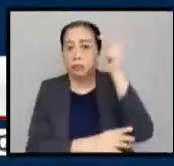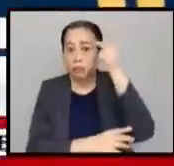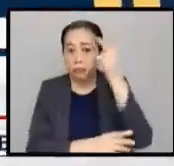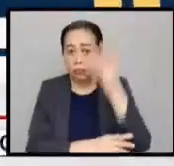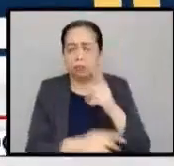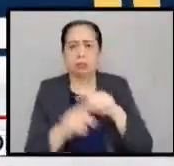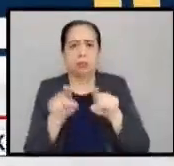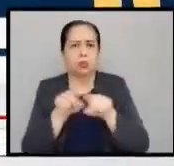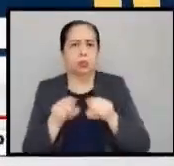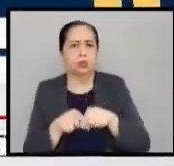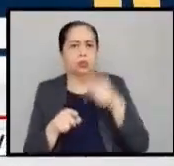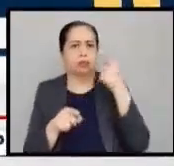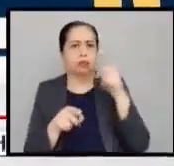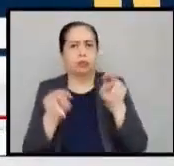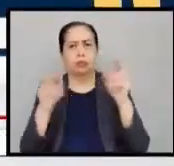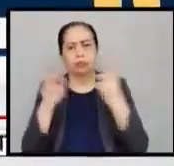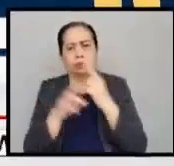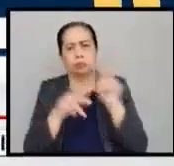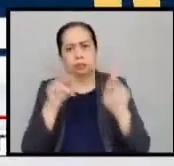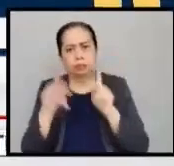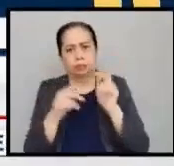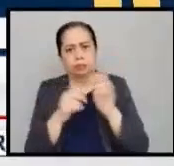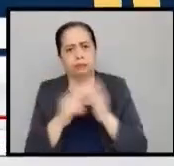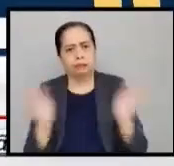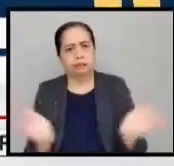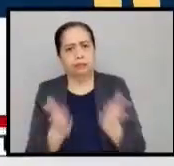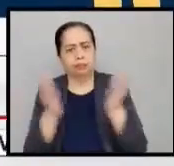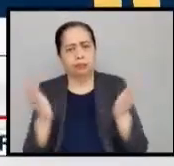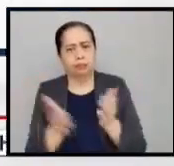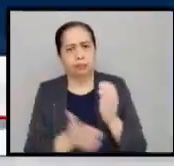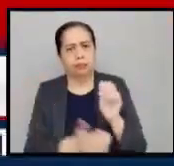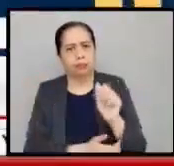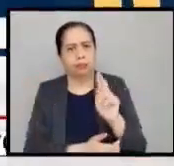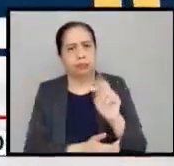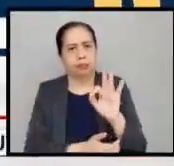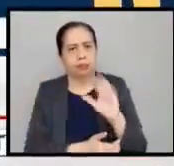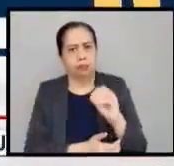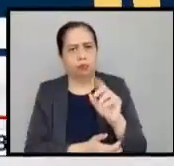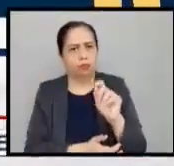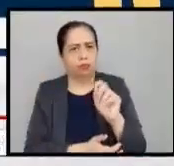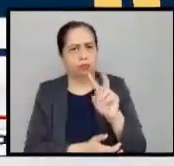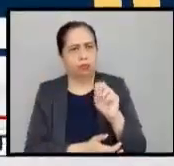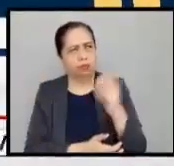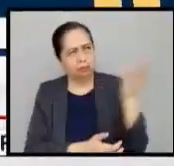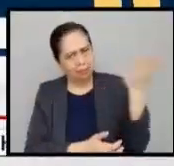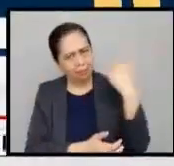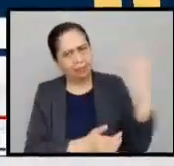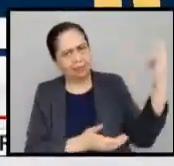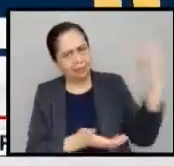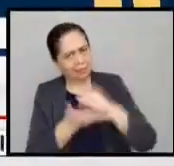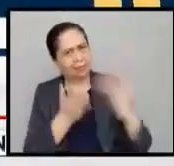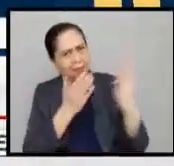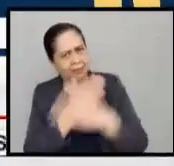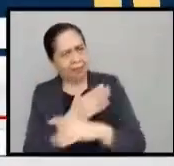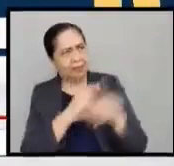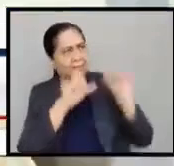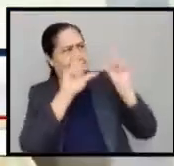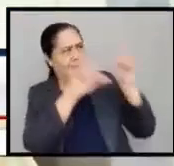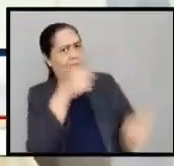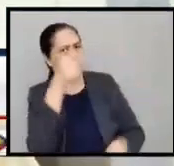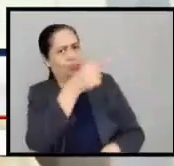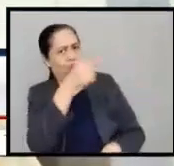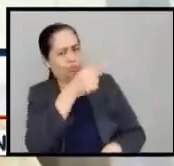bayan. Hinikayat naman ni Zubiri si Congressman Arnolfo Teves na harapin ang mga alegasyon sa kanya matapos iturong mastermind sa